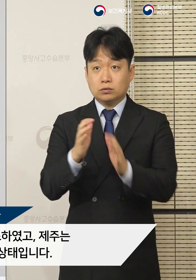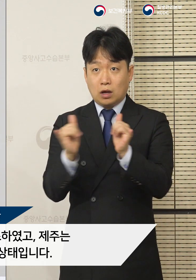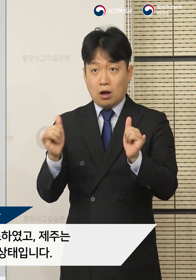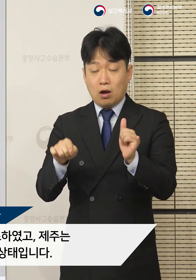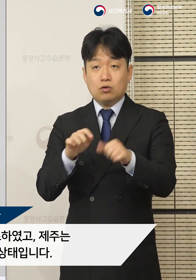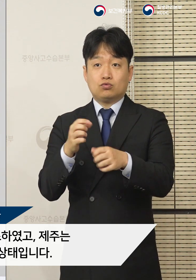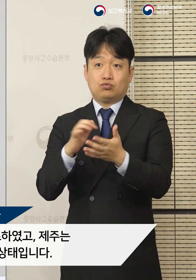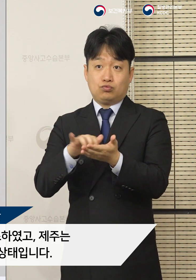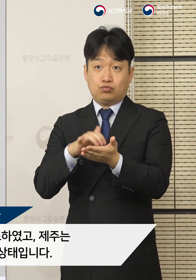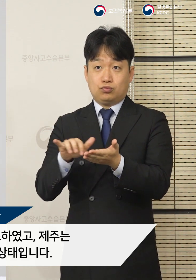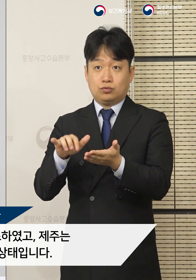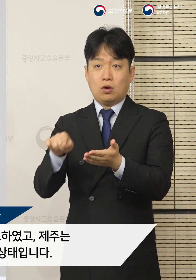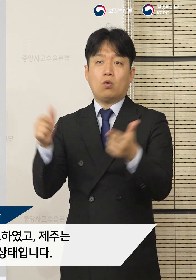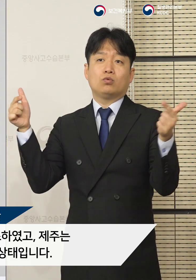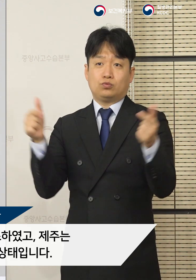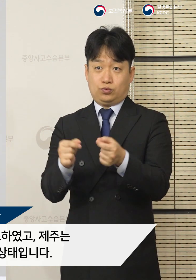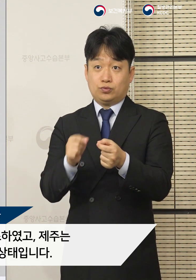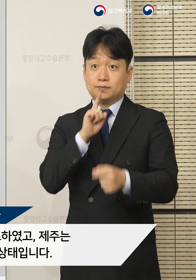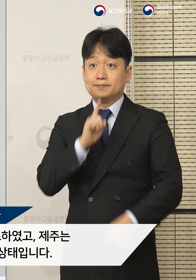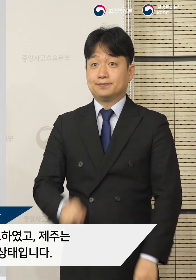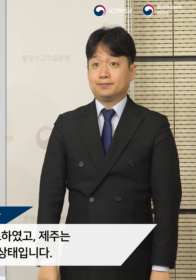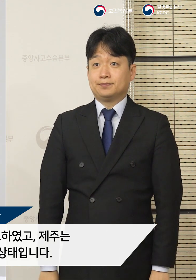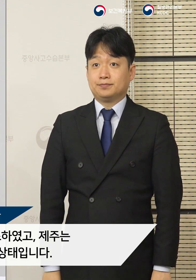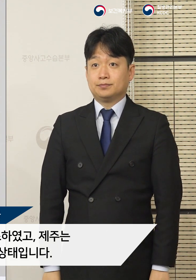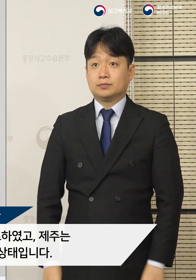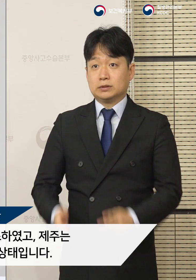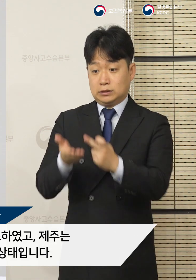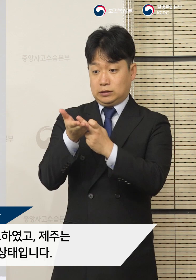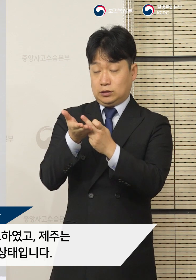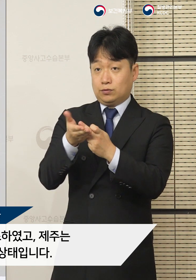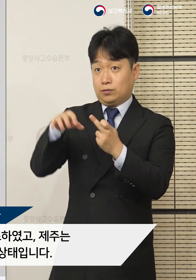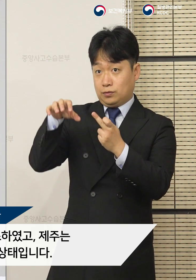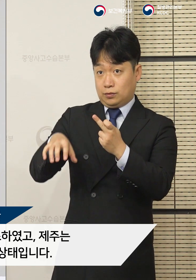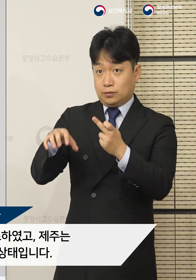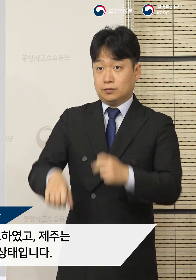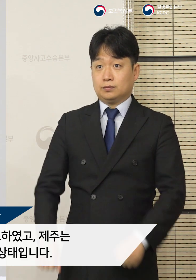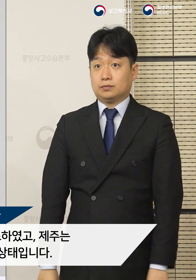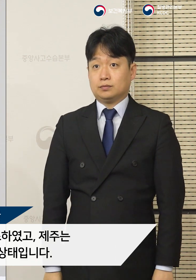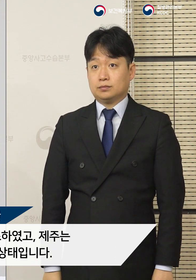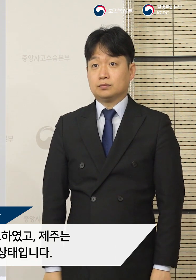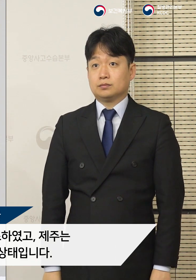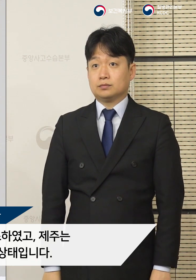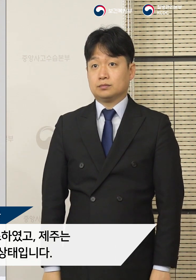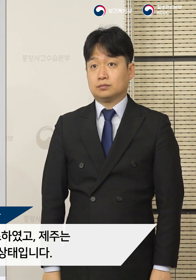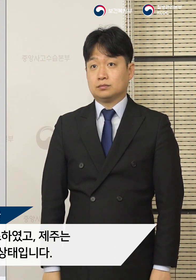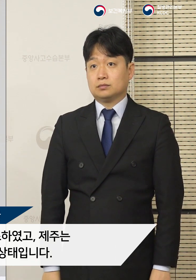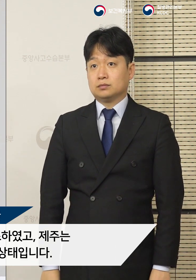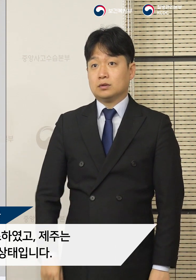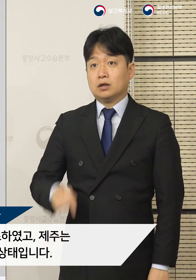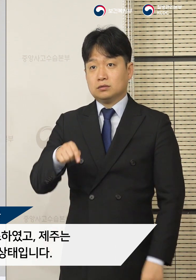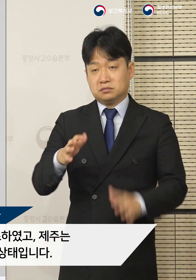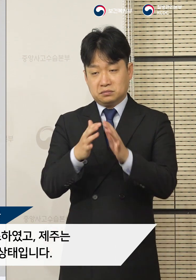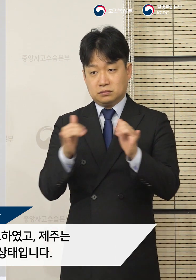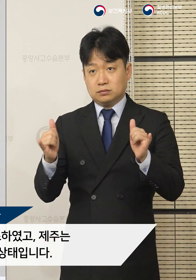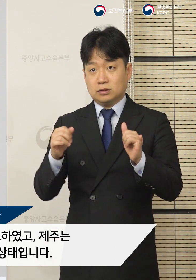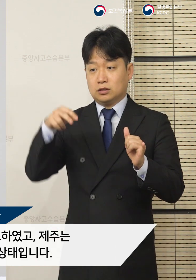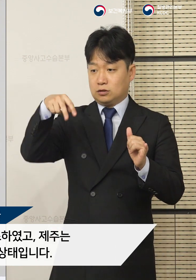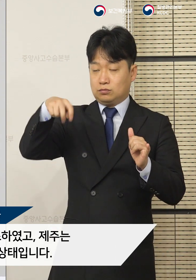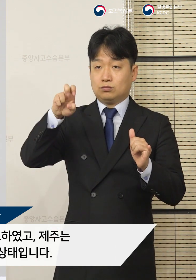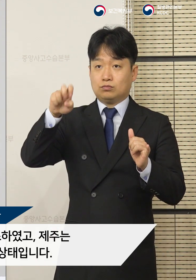3,975명으로 입국자 수가 감소하였고 제주는 무사증 제도 중단